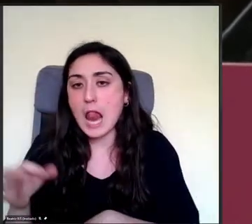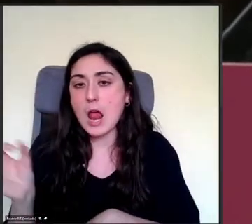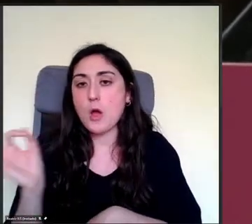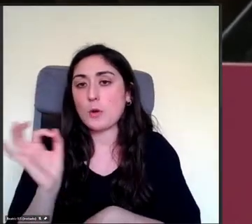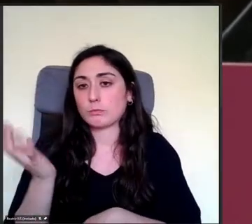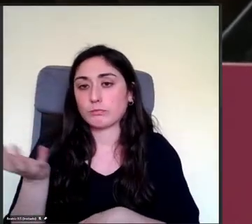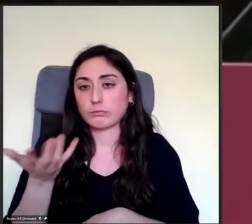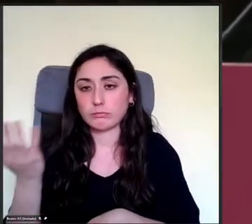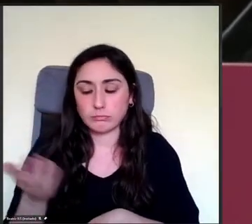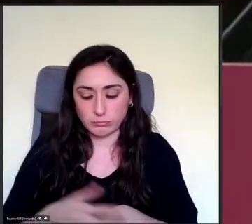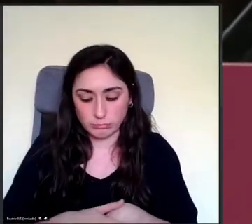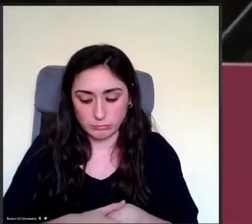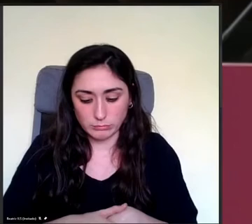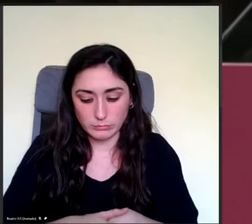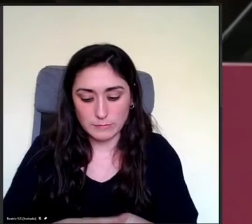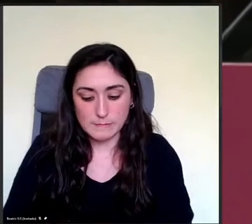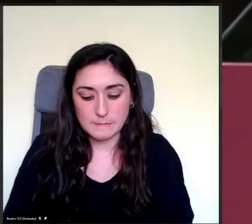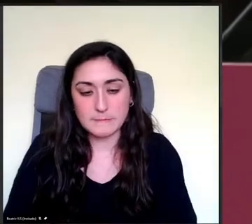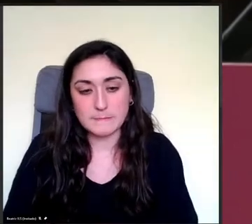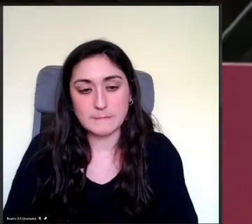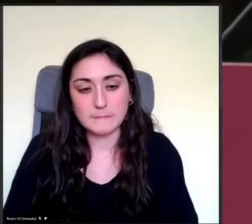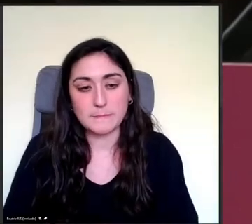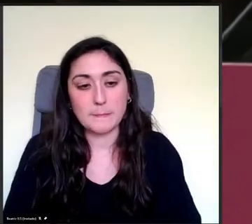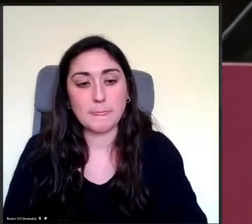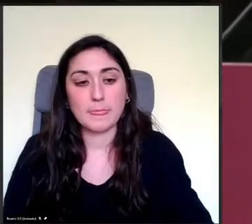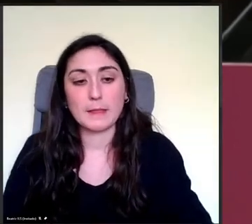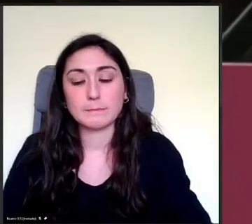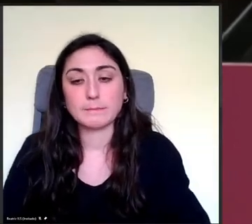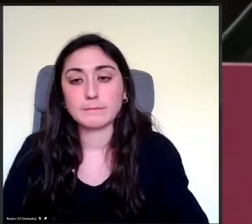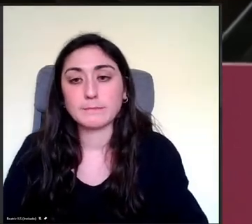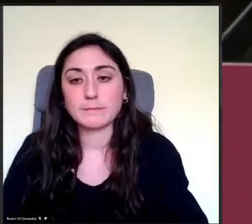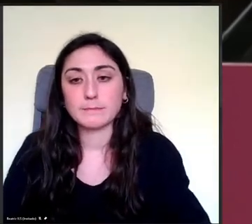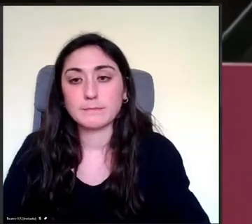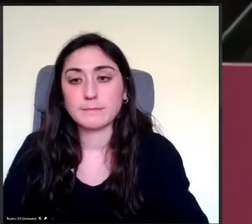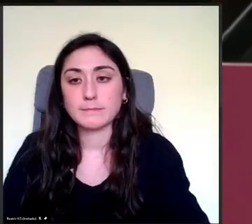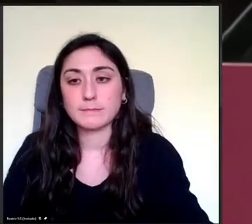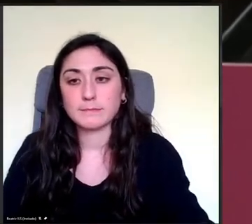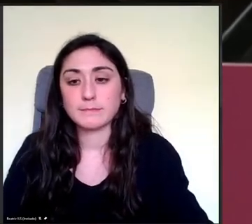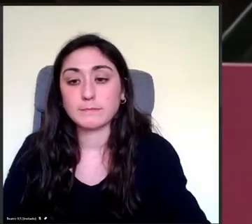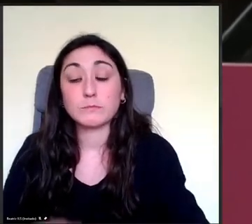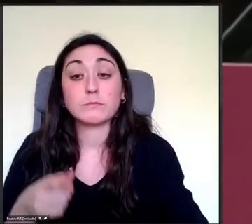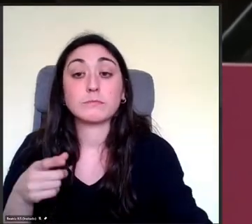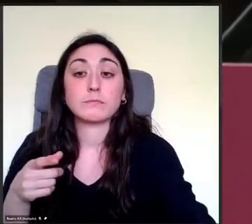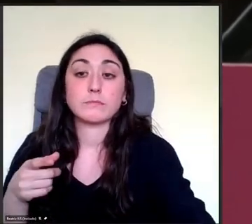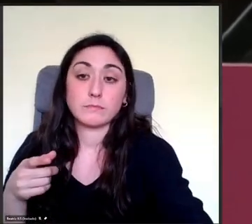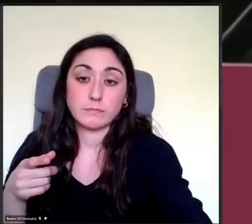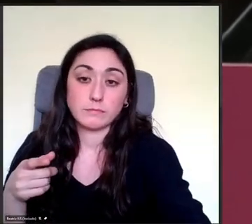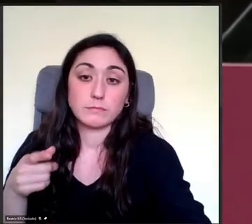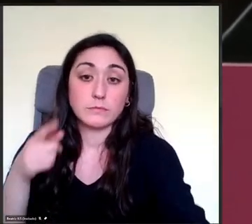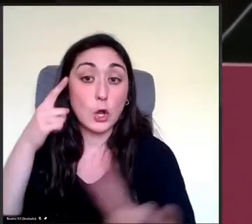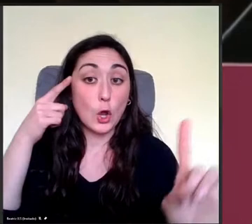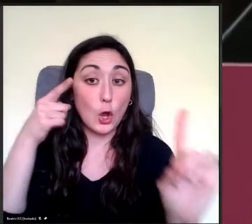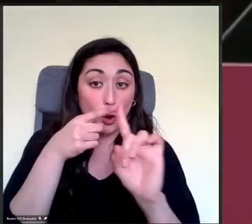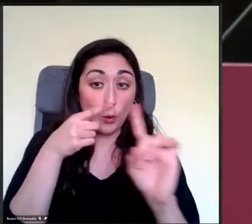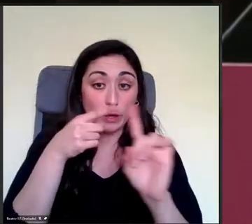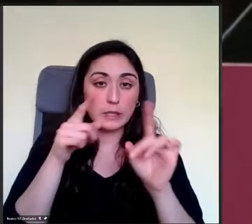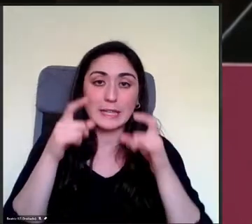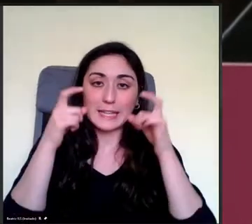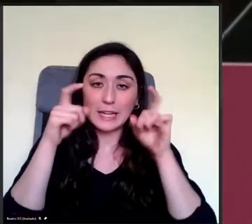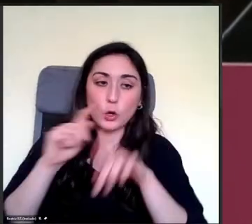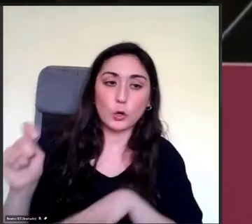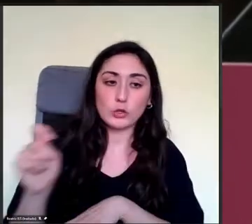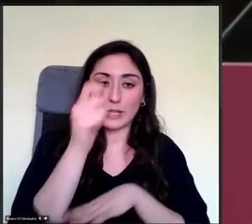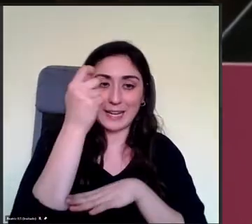funcional. Ara bé, per aconseguir aquest element, que abarca tant l'àmbit de la docència